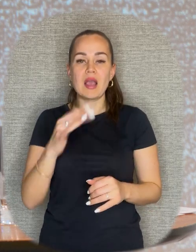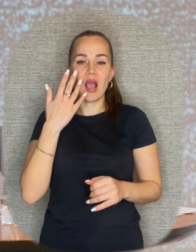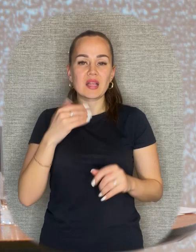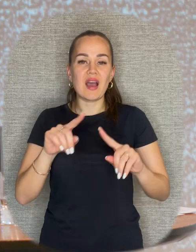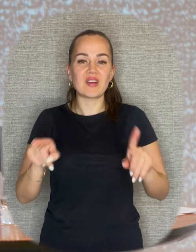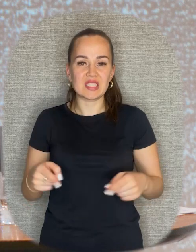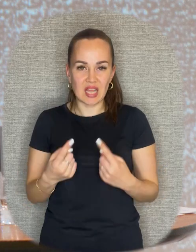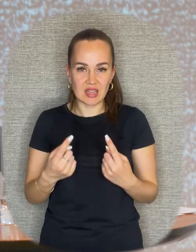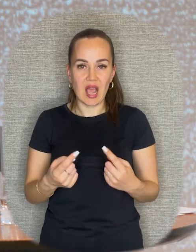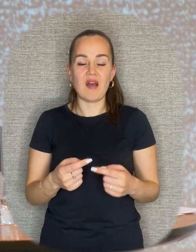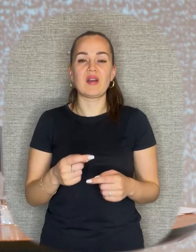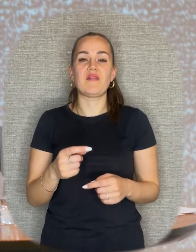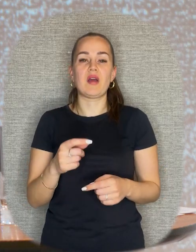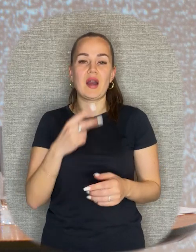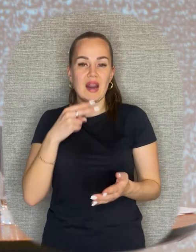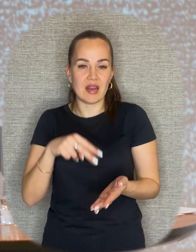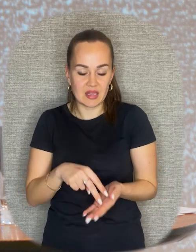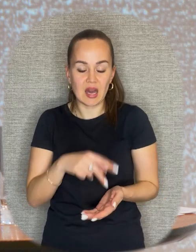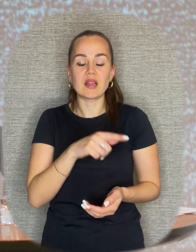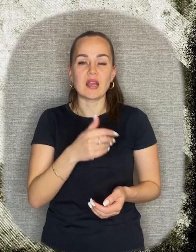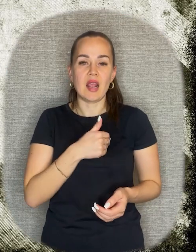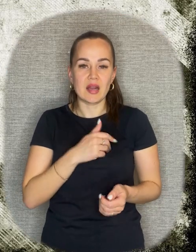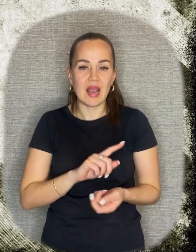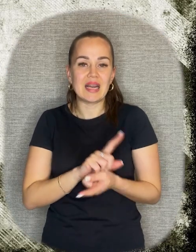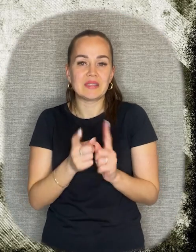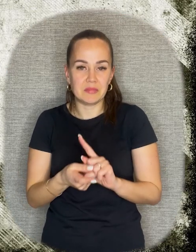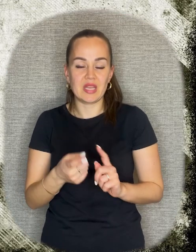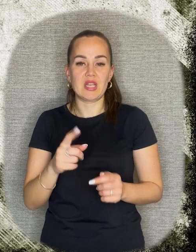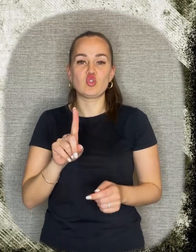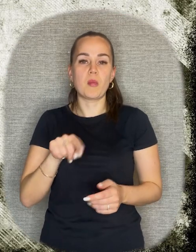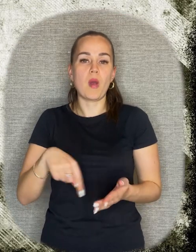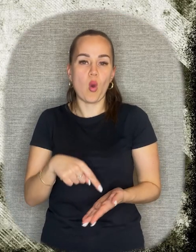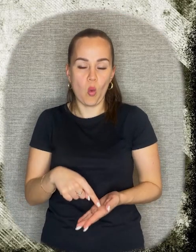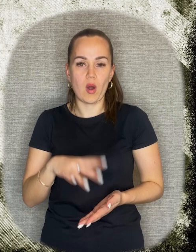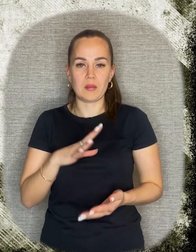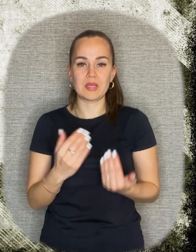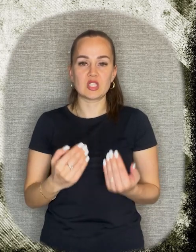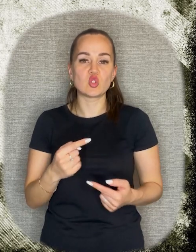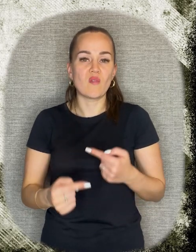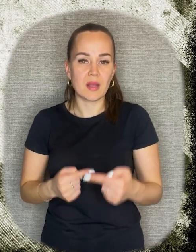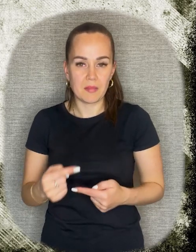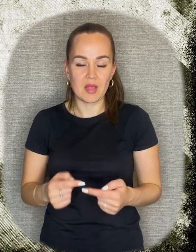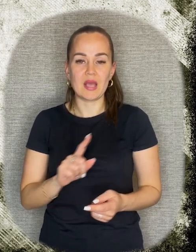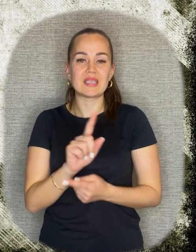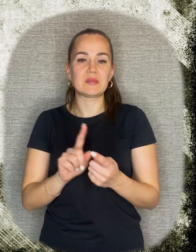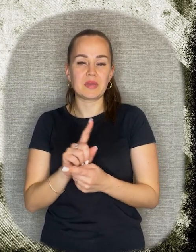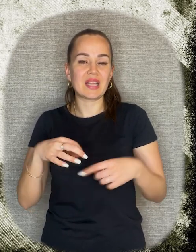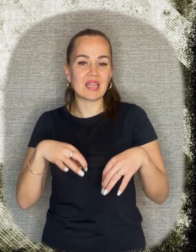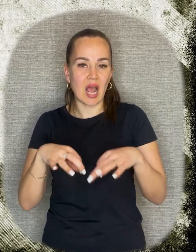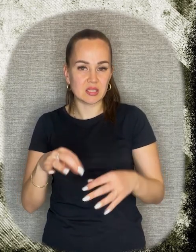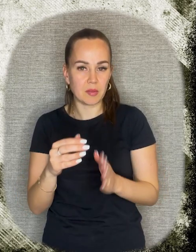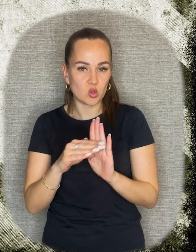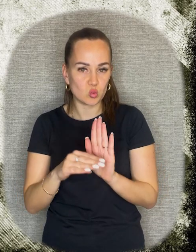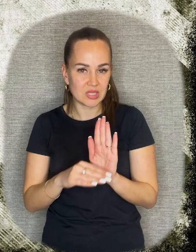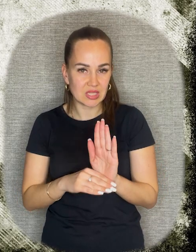создавались уже современные квартиры современные дома в процессе восстановительных работ предполагалось также и Ленинград превратить в город который